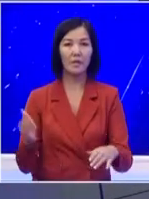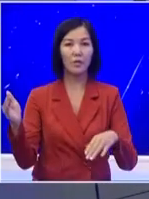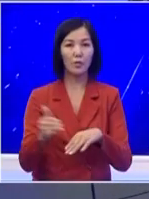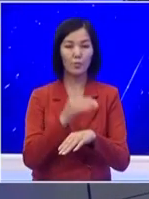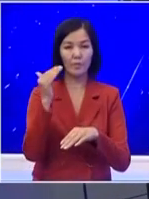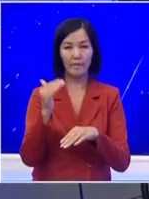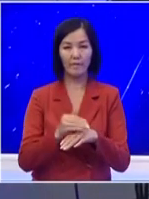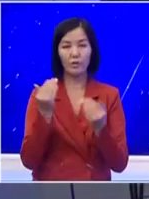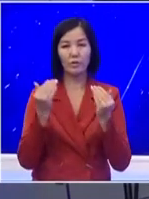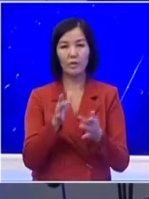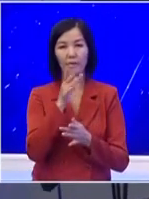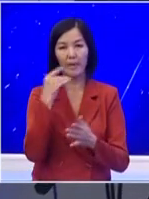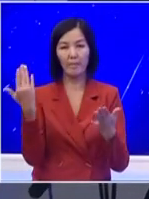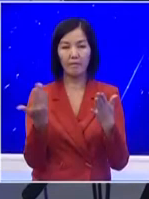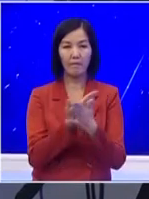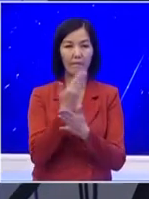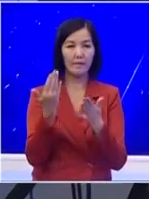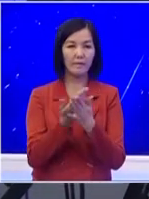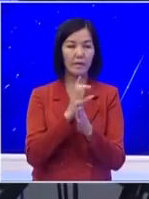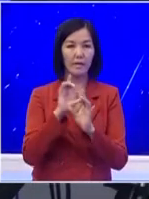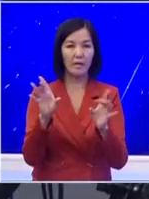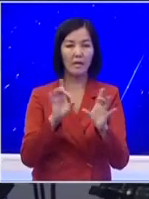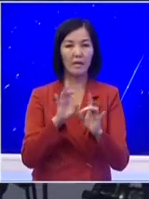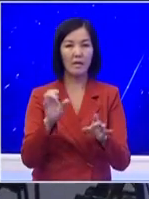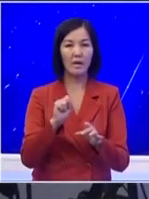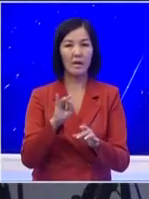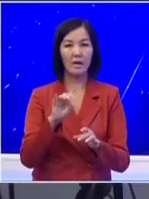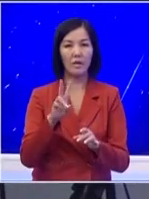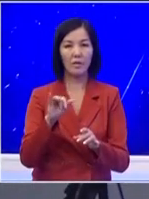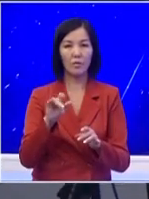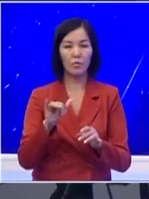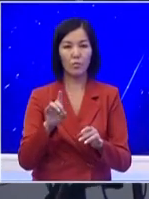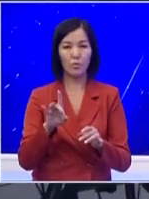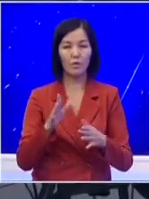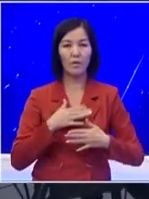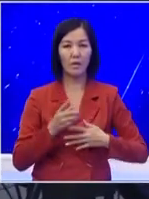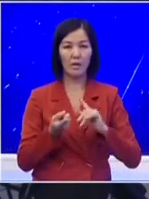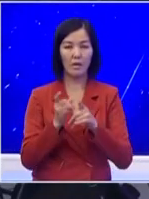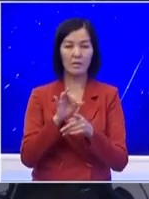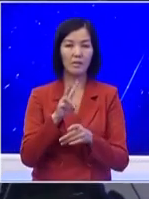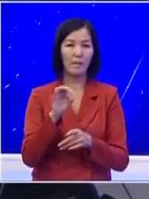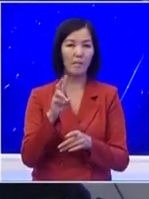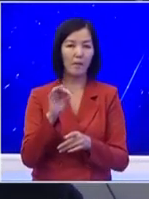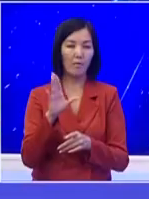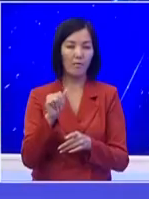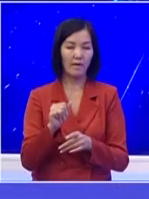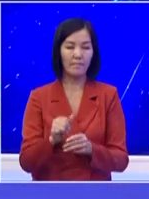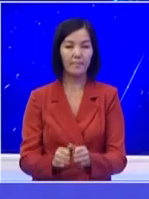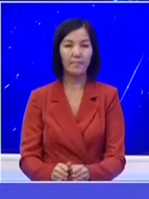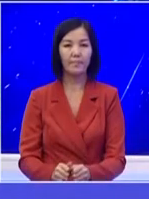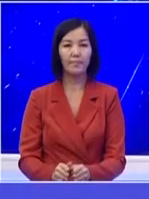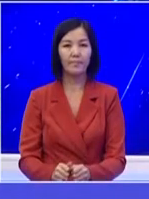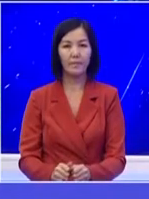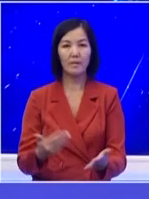Здравствуйте, в эфире телеканала ЖТСУ «Время новостей». В студии для вас работает Айнур Мейрханова, сурдоперевод обеспечивает Айгуль Стамбекова.